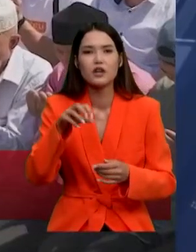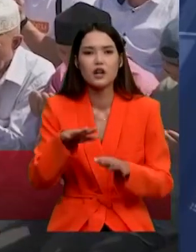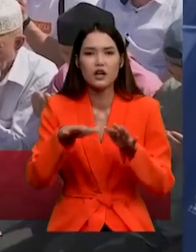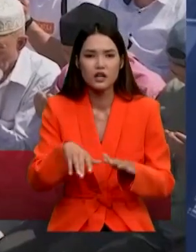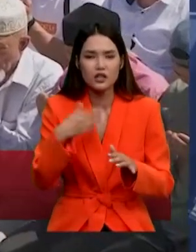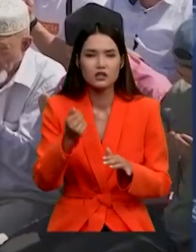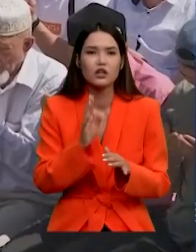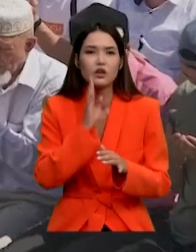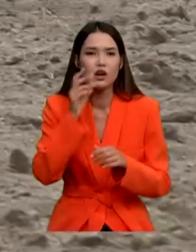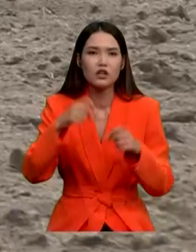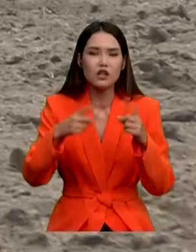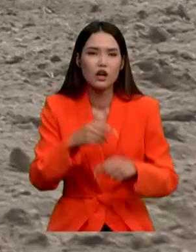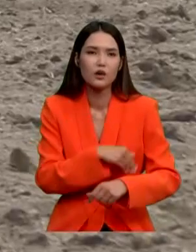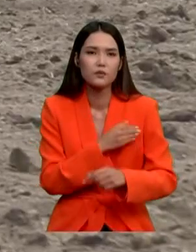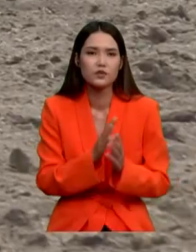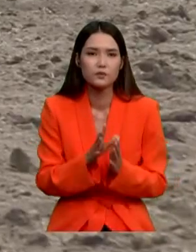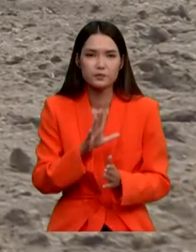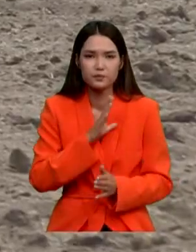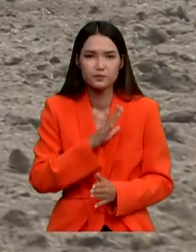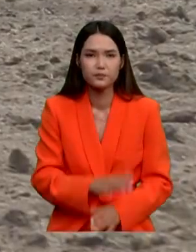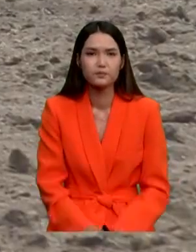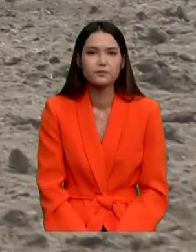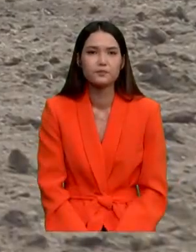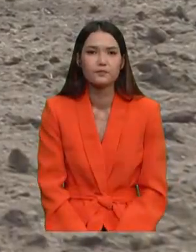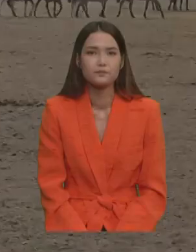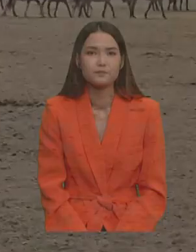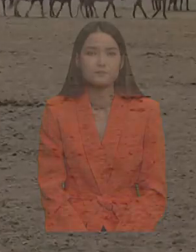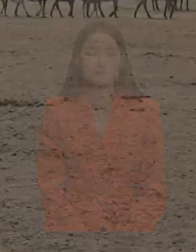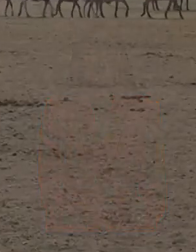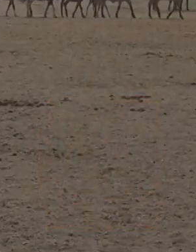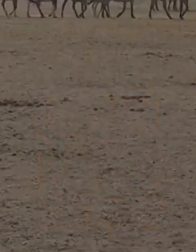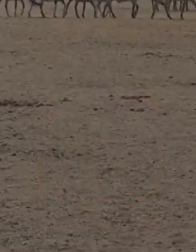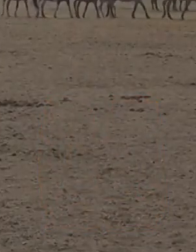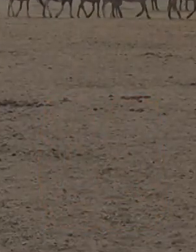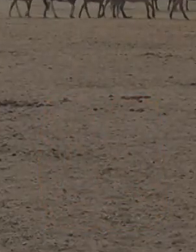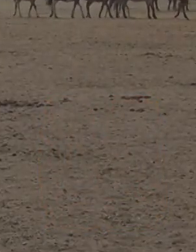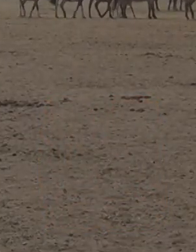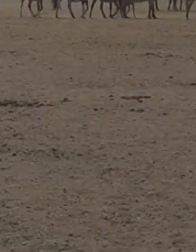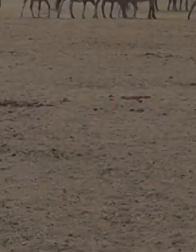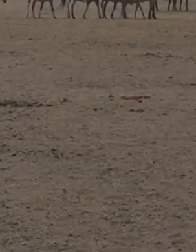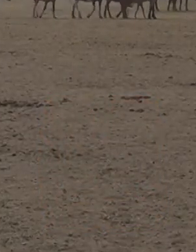әзірге тамған тамшы жоқ. Есенбек Санатұлы, Қайрат Алтышбаев, Атамекен Бизнес, Павлодар облысы.